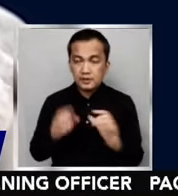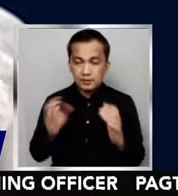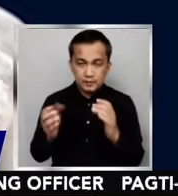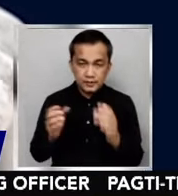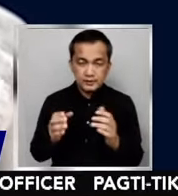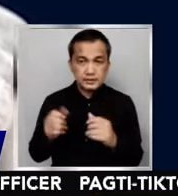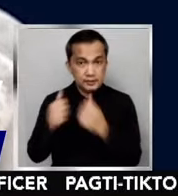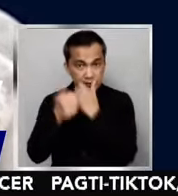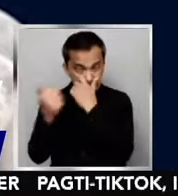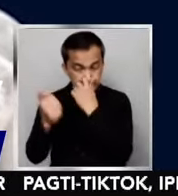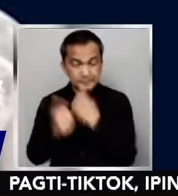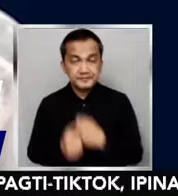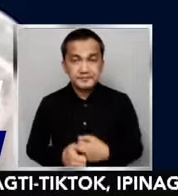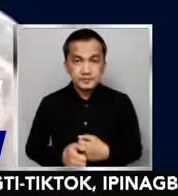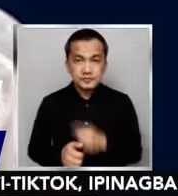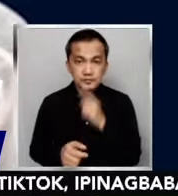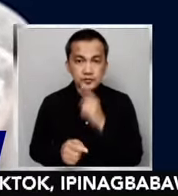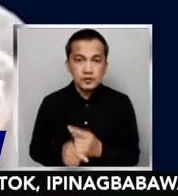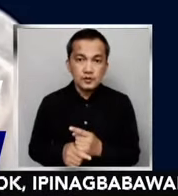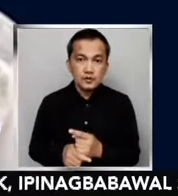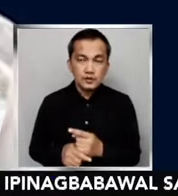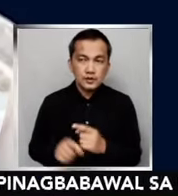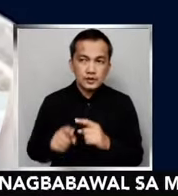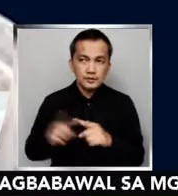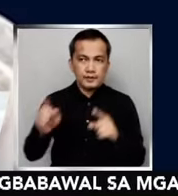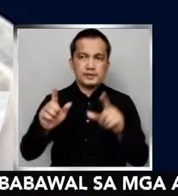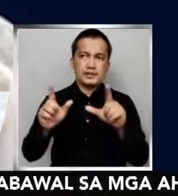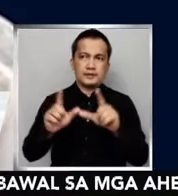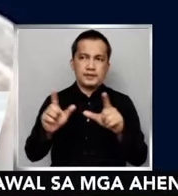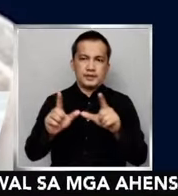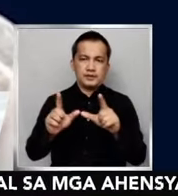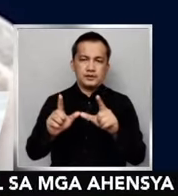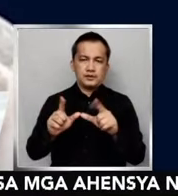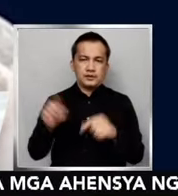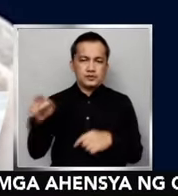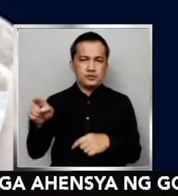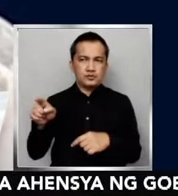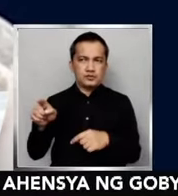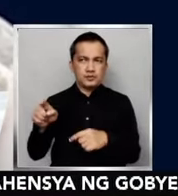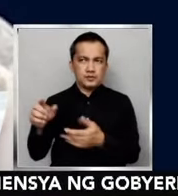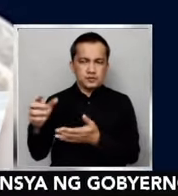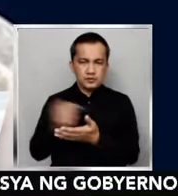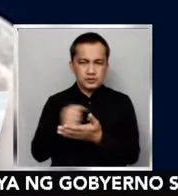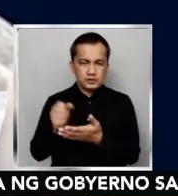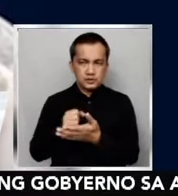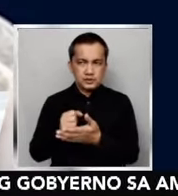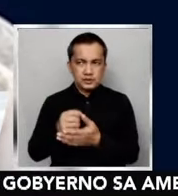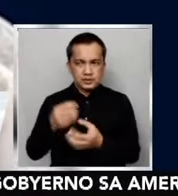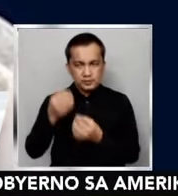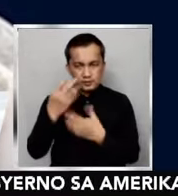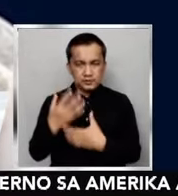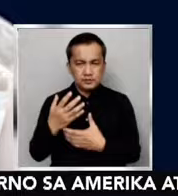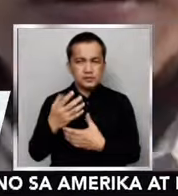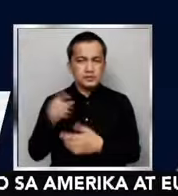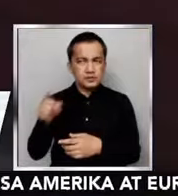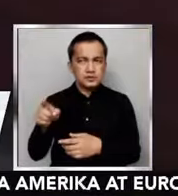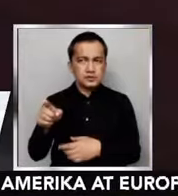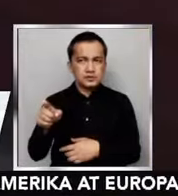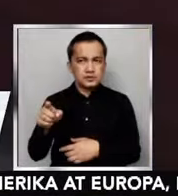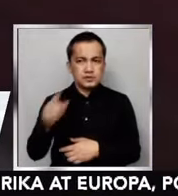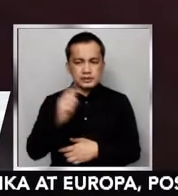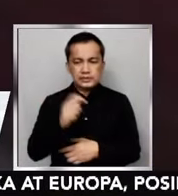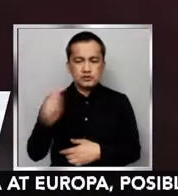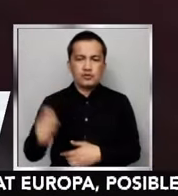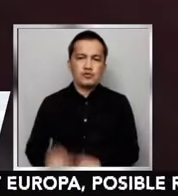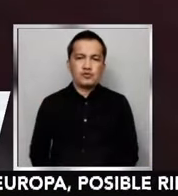ah talagang ibang level yung yung pangongolekta ng impormasyon nitong ah tiktok